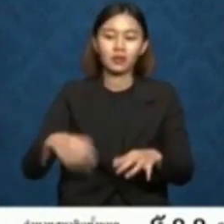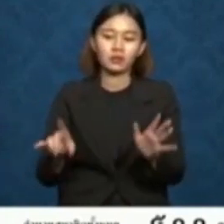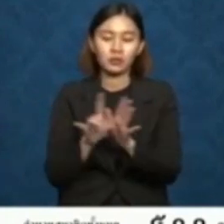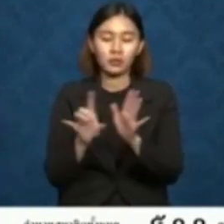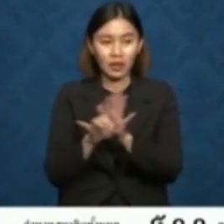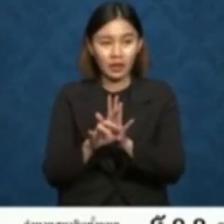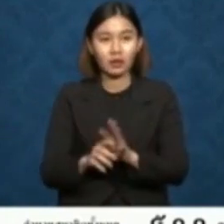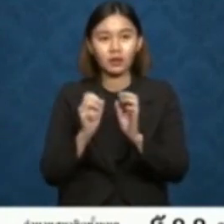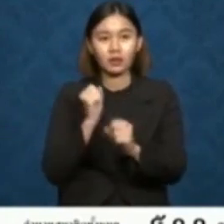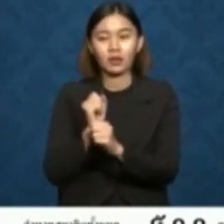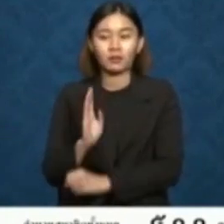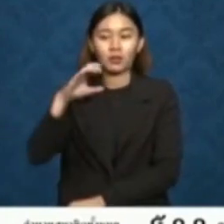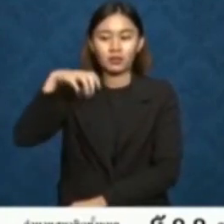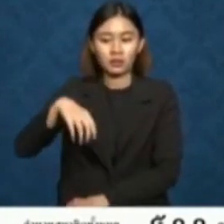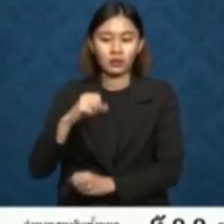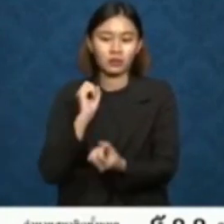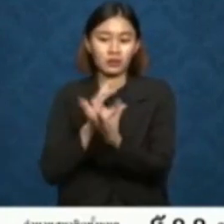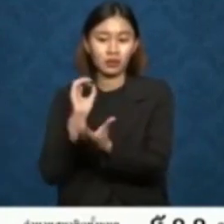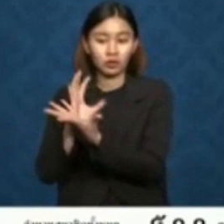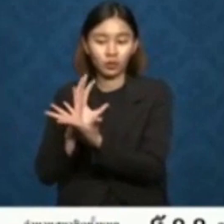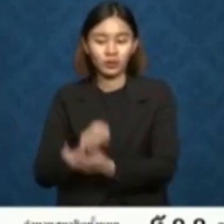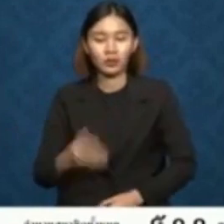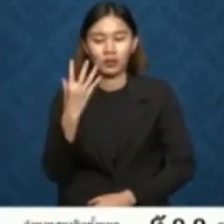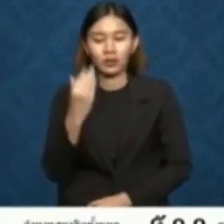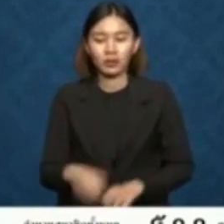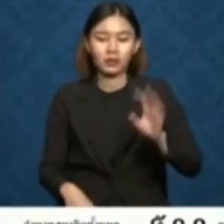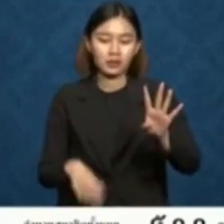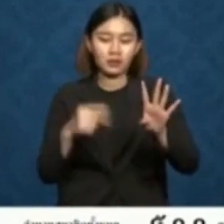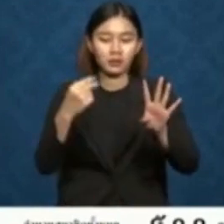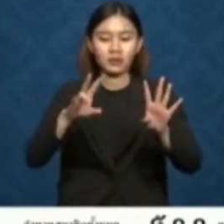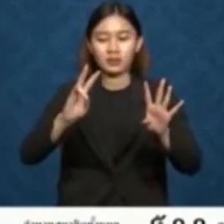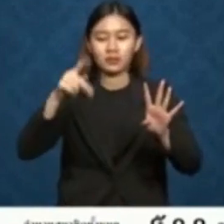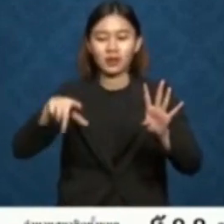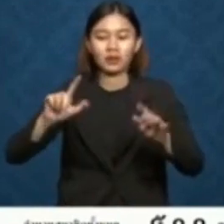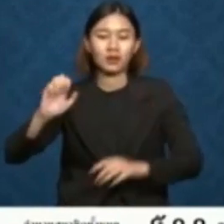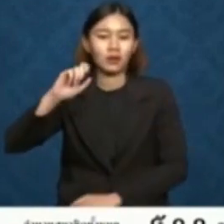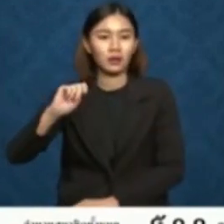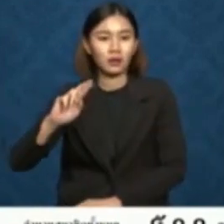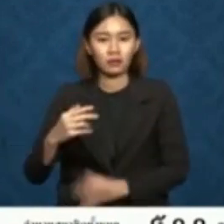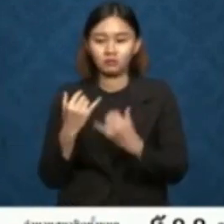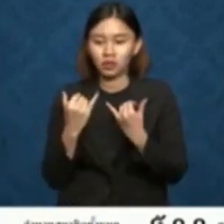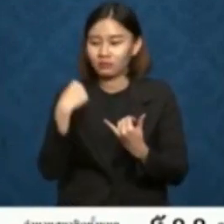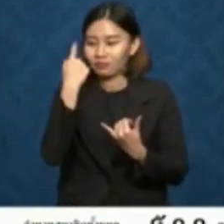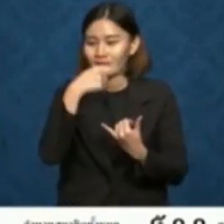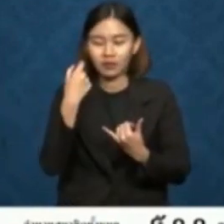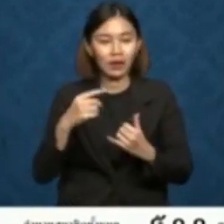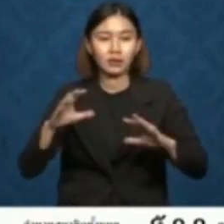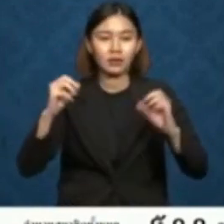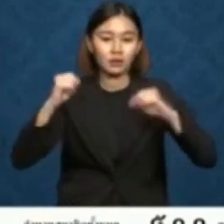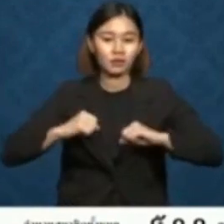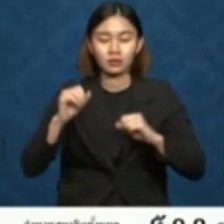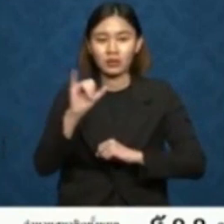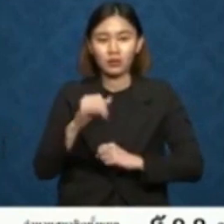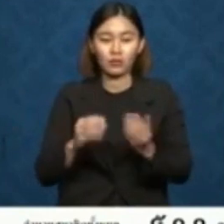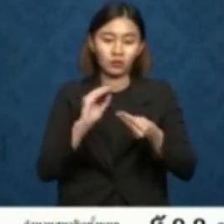และสุดท้ายผู้บริษัทผู้ก่อมลพิษก็บอกว่าเหลือเพียง 47,000 ลิตรซึ่งปัจจุบันก็ยังไม่มีใครยืนยัน